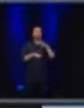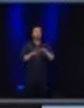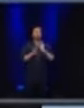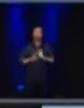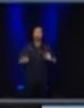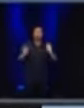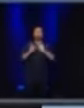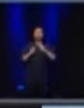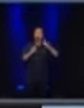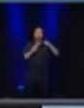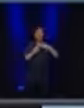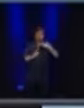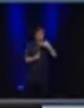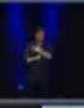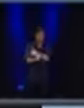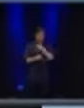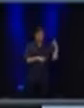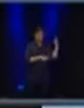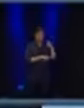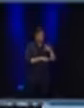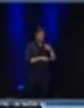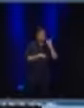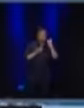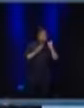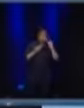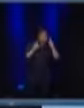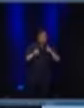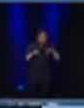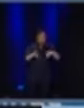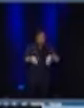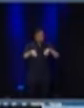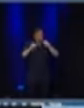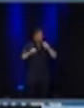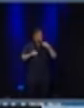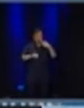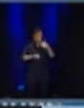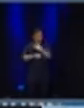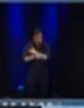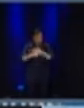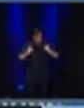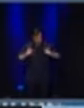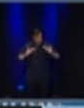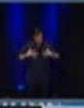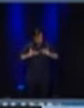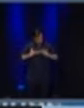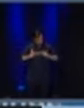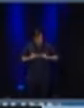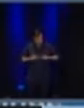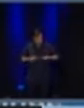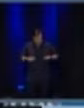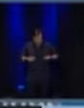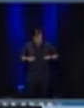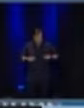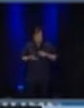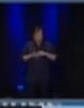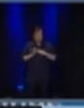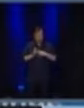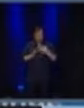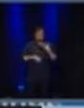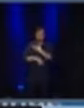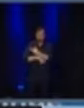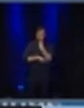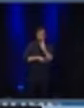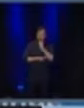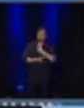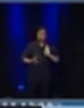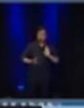l'importance de cette seconde dose. Pour les gens qui sont guéris de la COVID, le Québec ne recommande qu'une dose, mais là, avec les